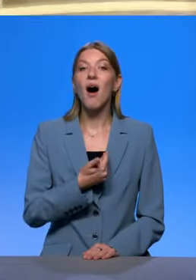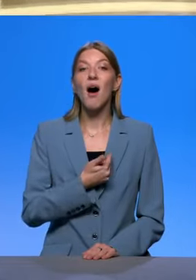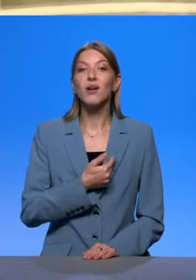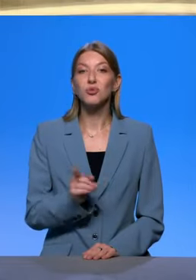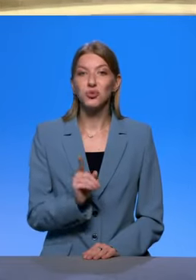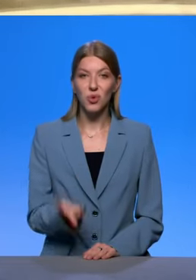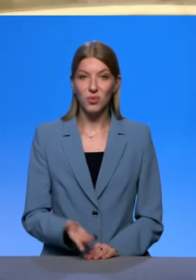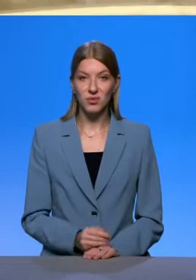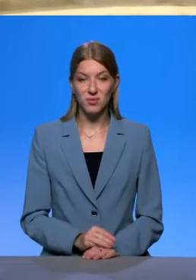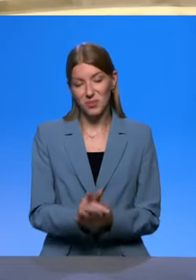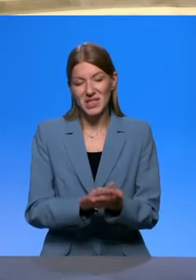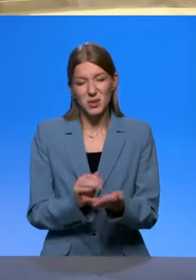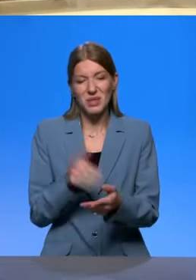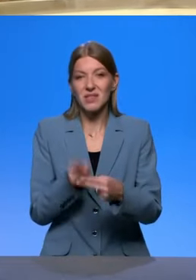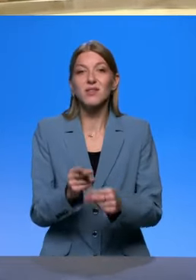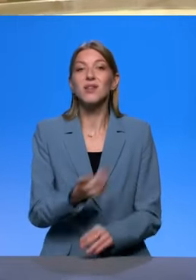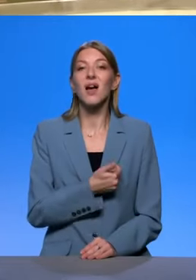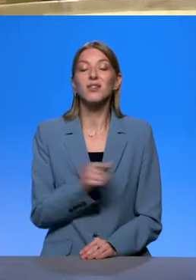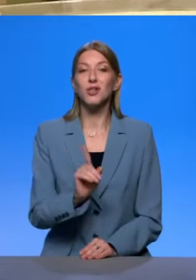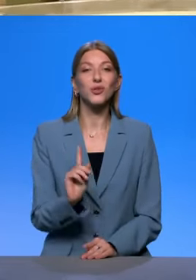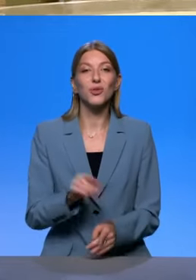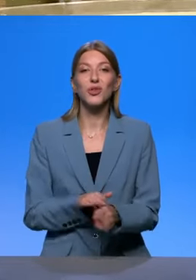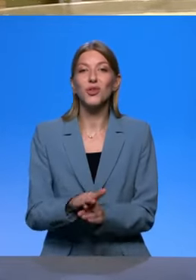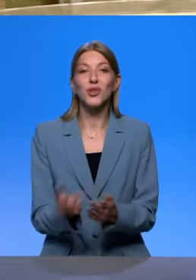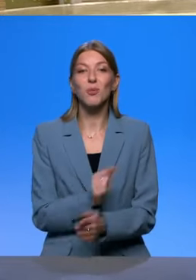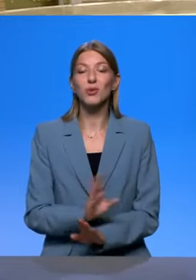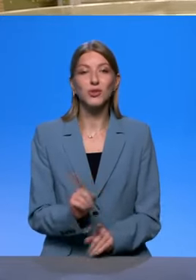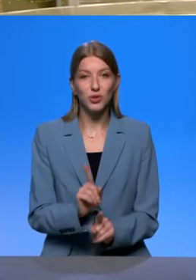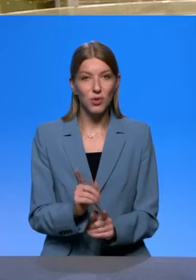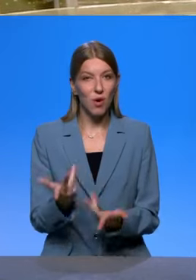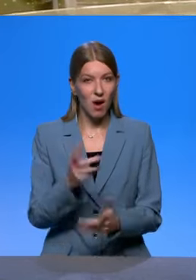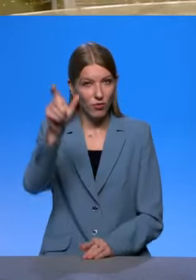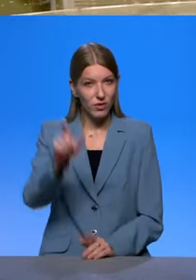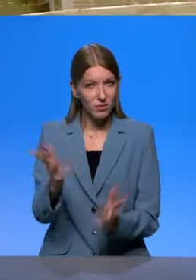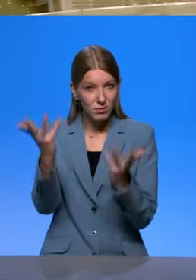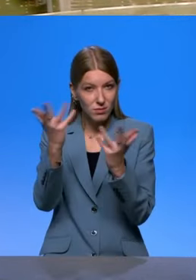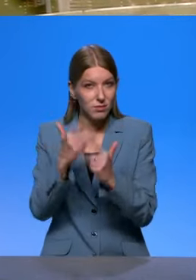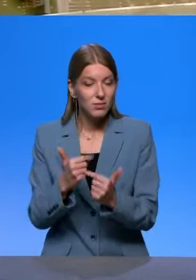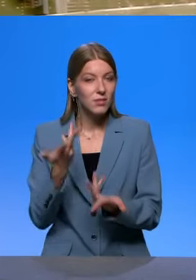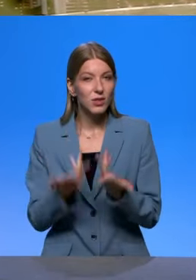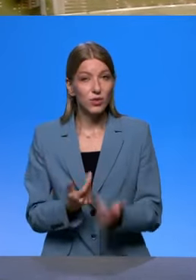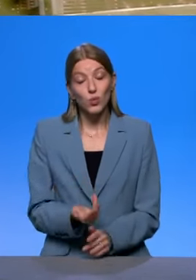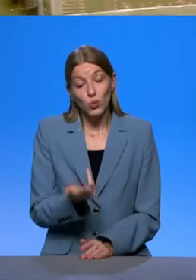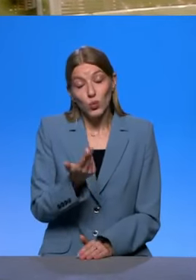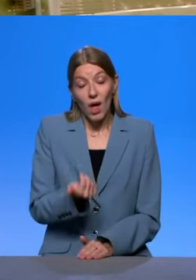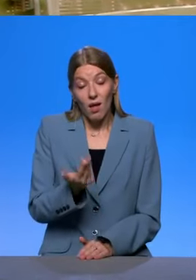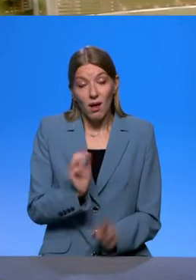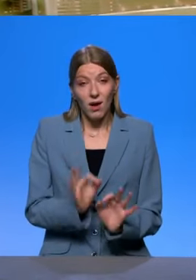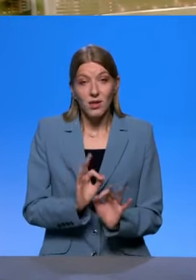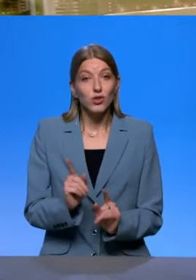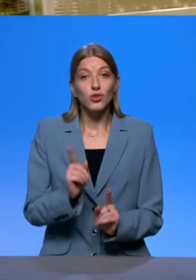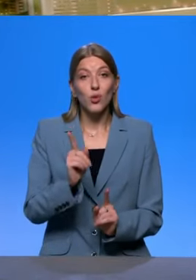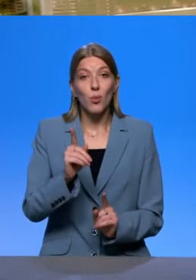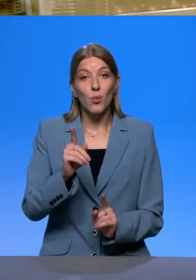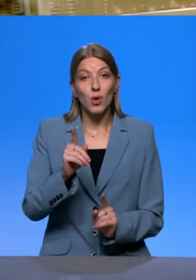А что хотели? Простите, что хотели, чего не получилось? Приворот какой-нибудь или что? Да, ну конечно, чтобы поближе муж был,